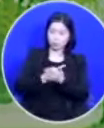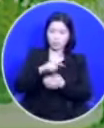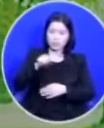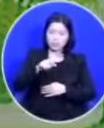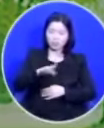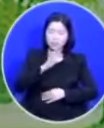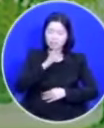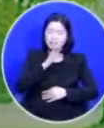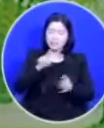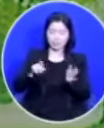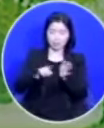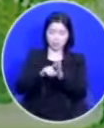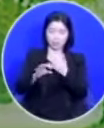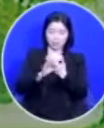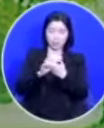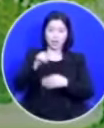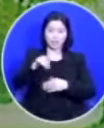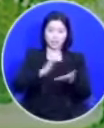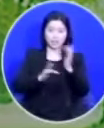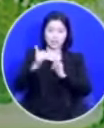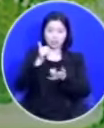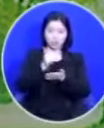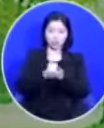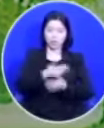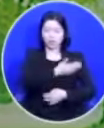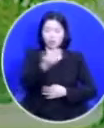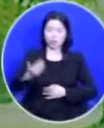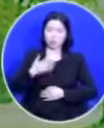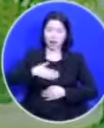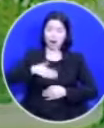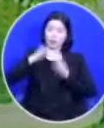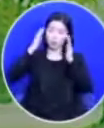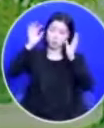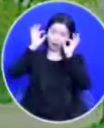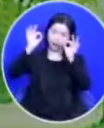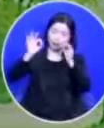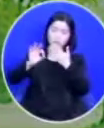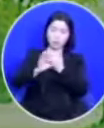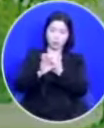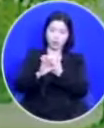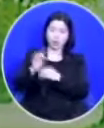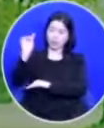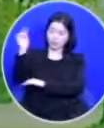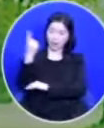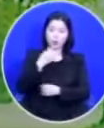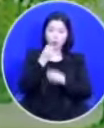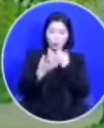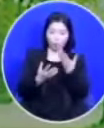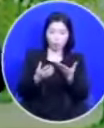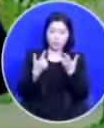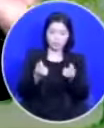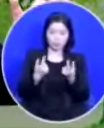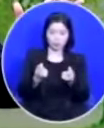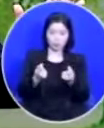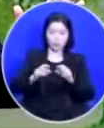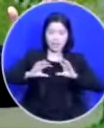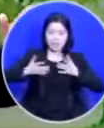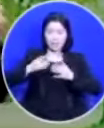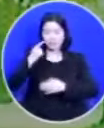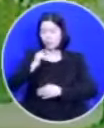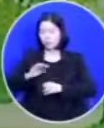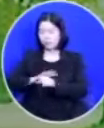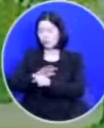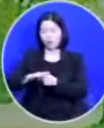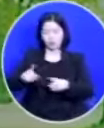믿으면 그 예수님을 여러분이 알고 바라보면 다윗의 고백처럼 우리는 세상 부러워할 필요도